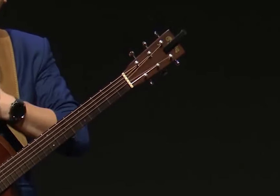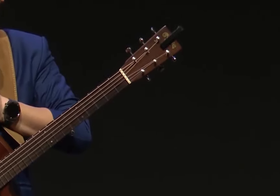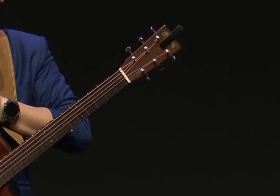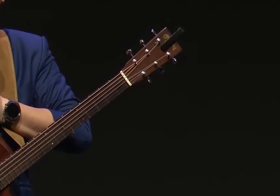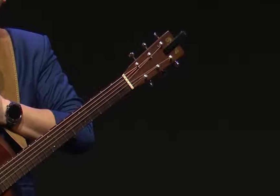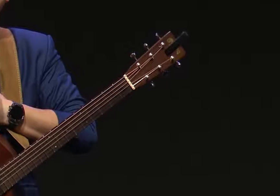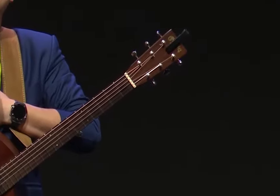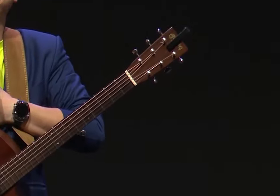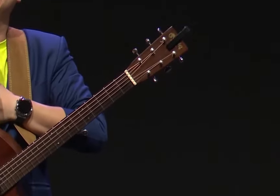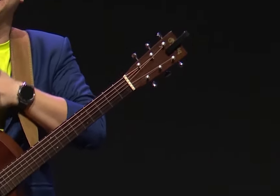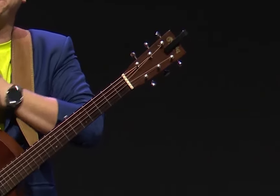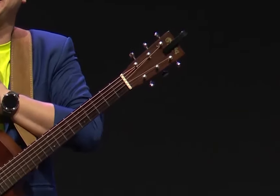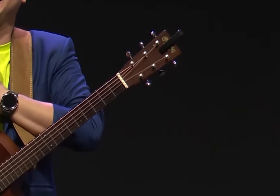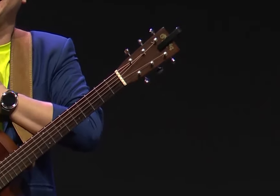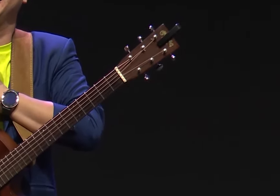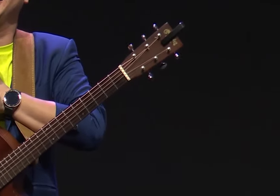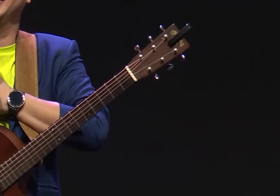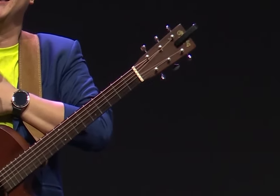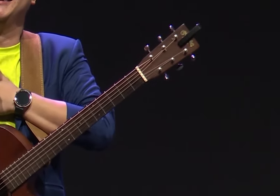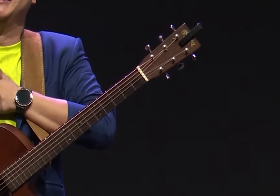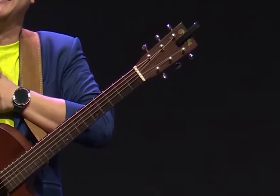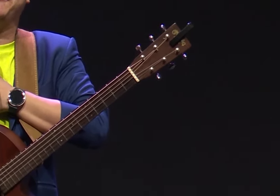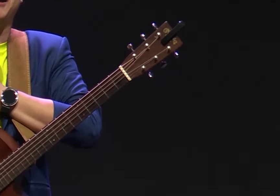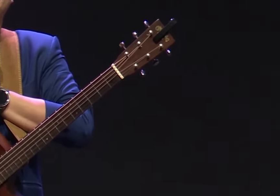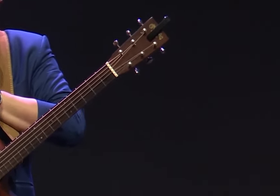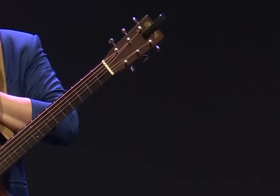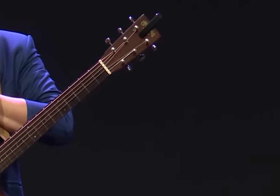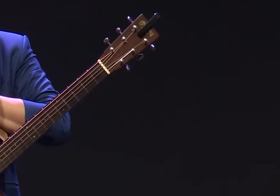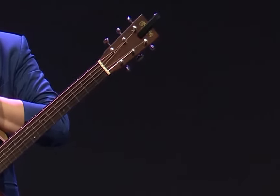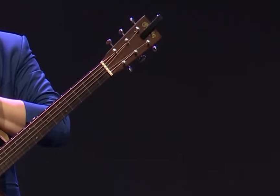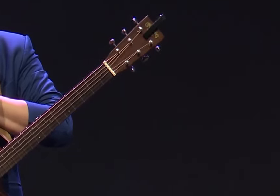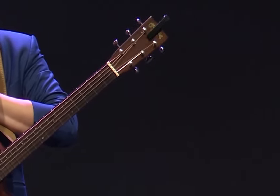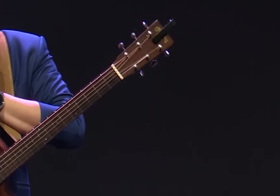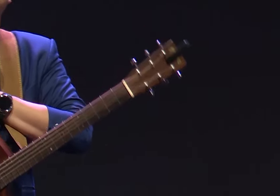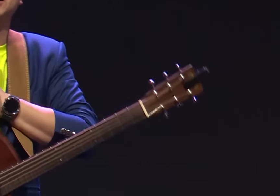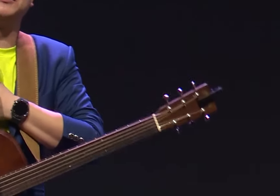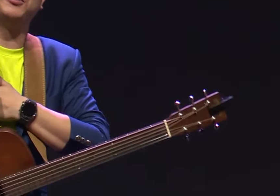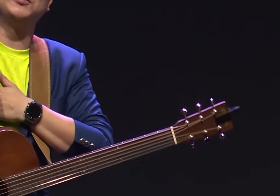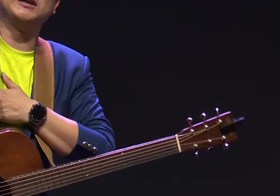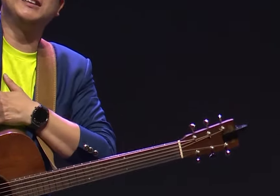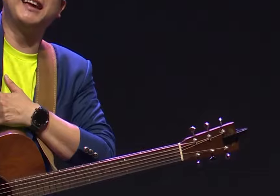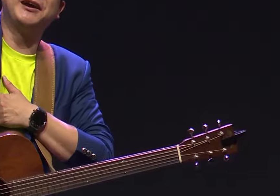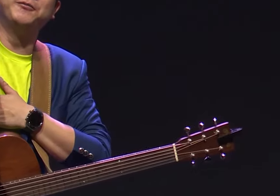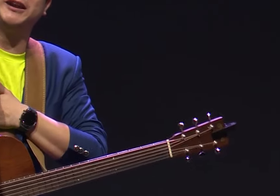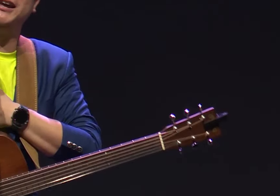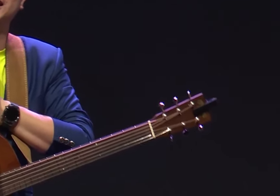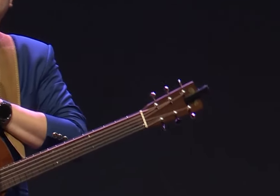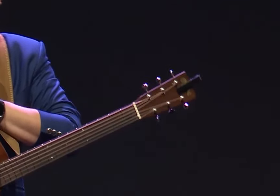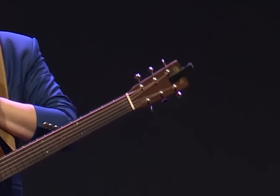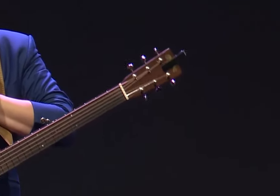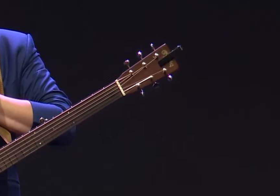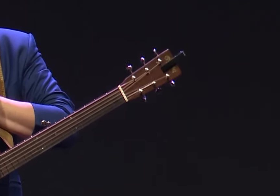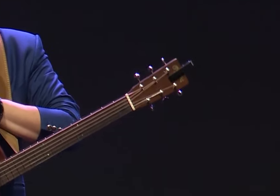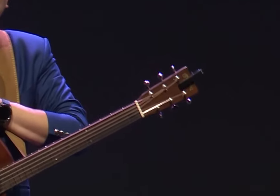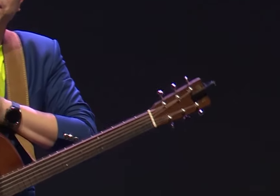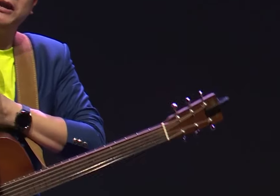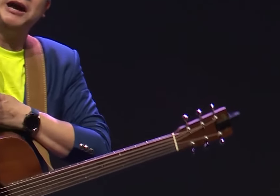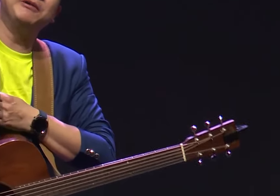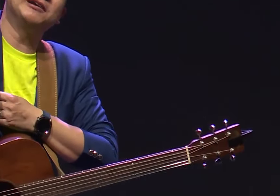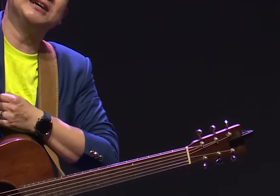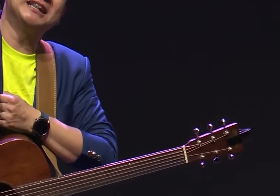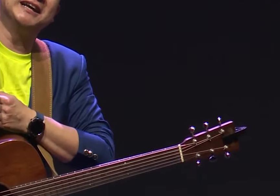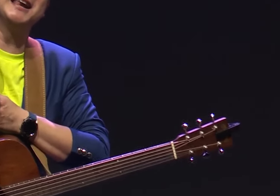Siapkan hati kami menyembah lebih dalam lagi. Terima kasih. Terima kasih buat sukacita yang kau beri. Terima kasih